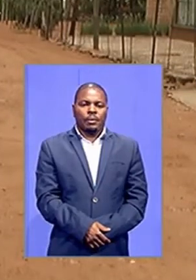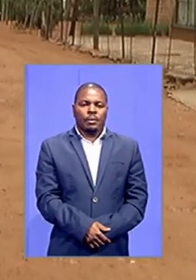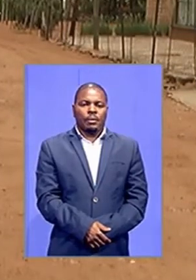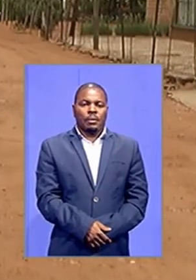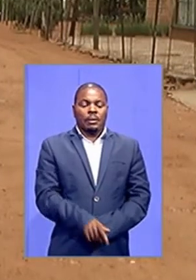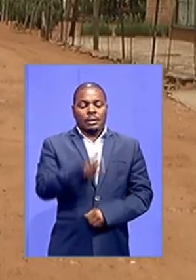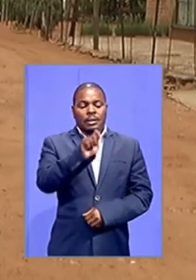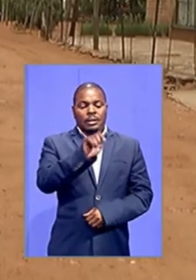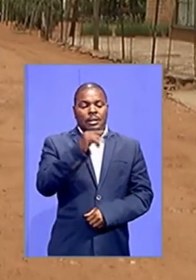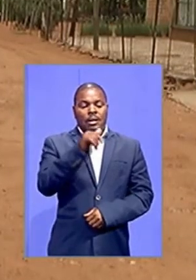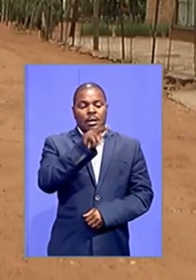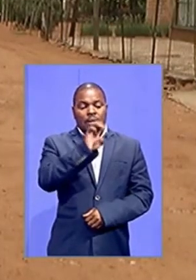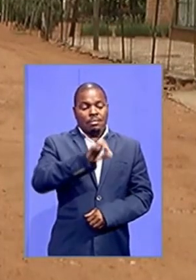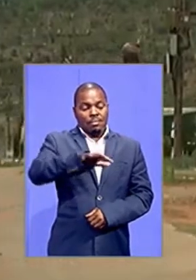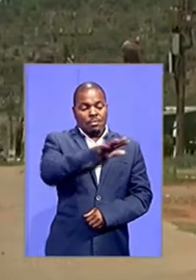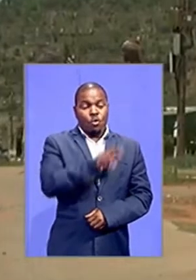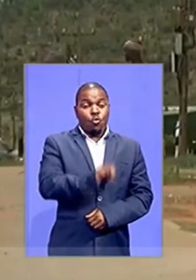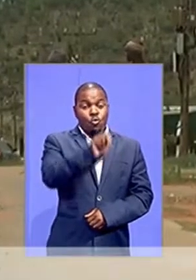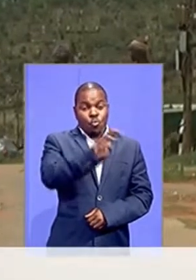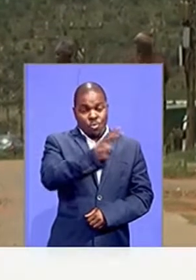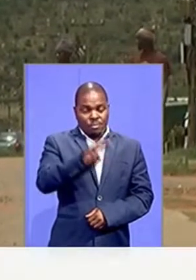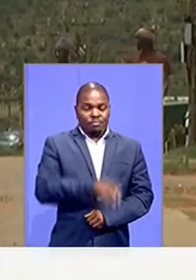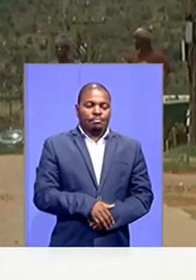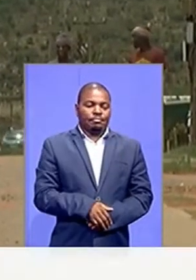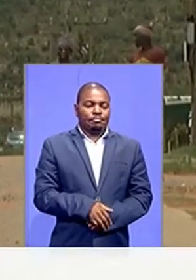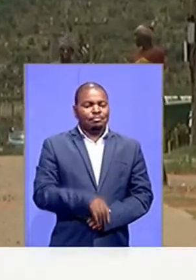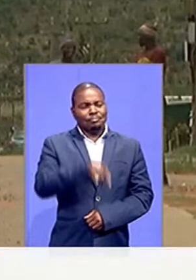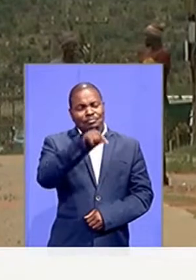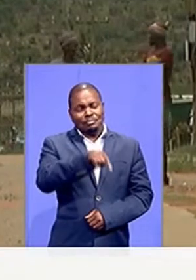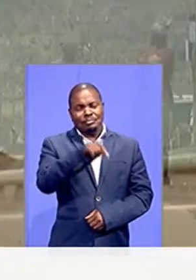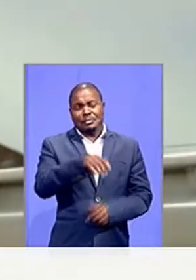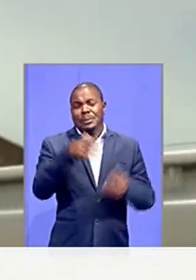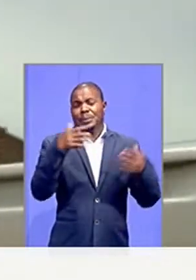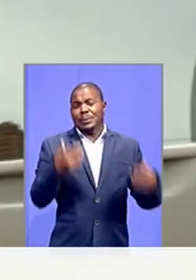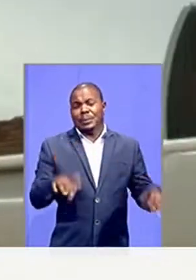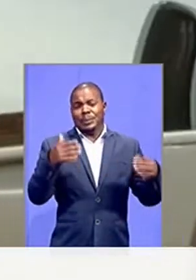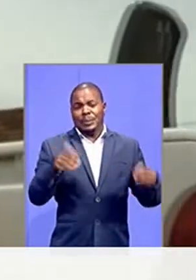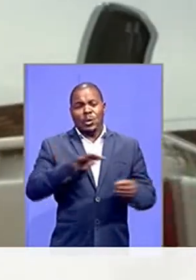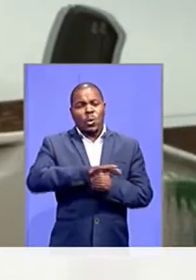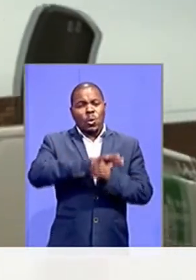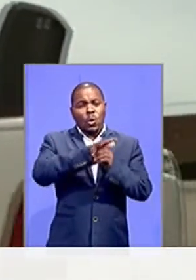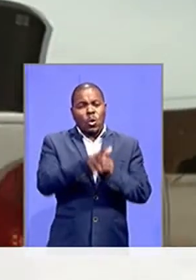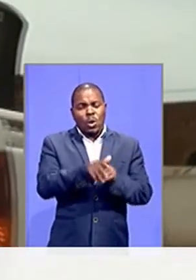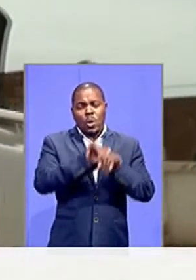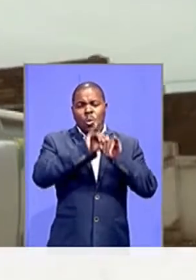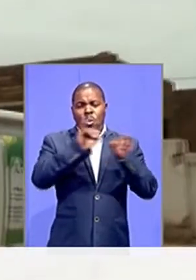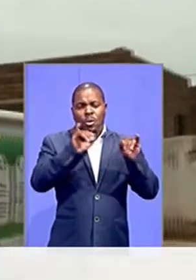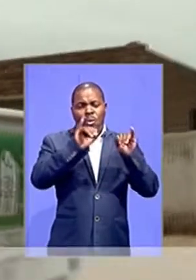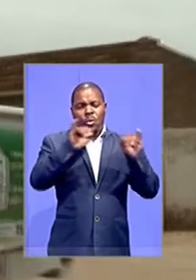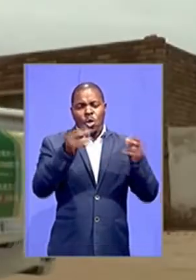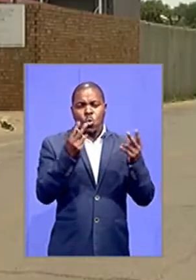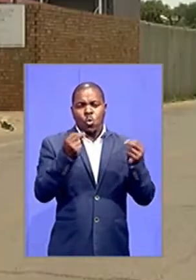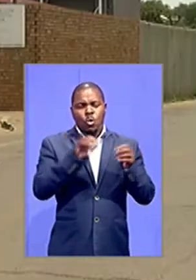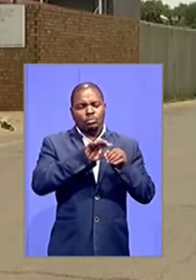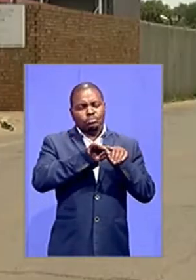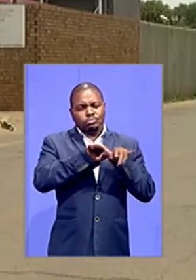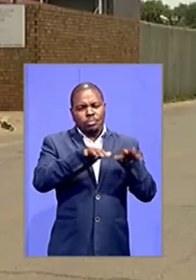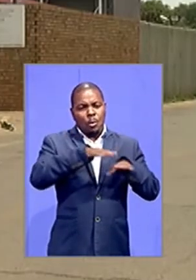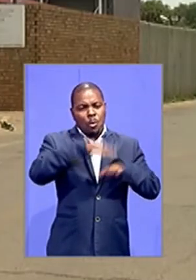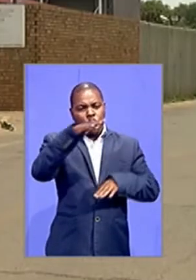Tigane Mono Northwest ke lefelo leo le sa leng le itemogela tlhatlhogo ya ditshwaetsego tse dintšhwa mo sebakeng